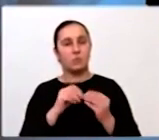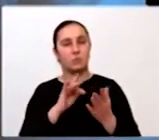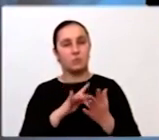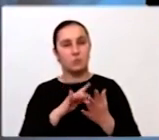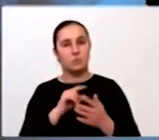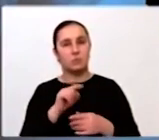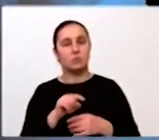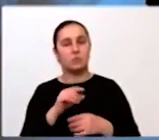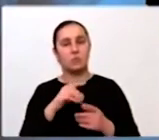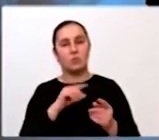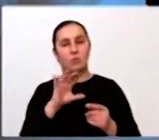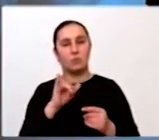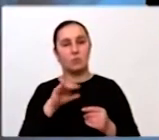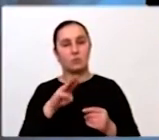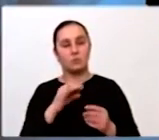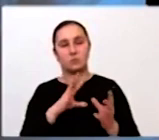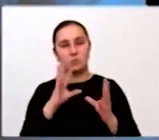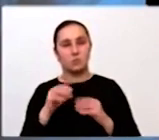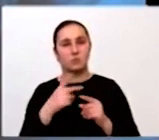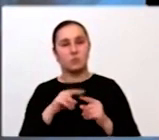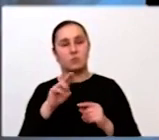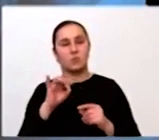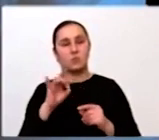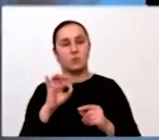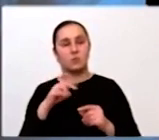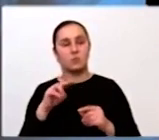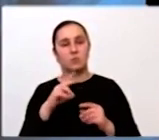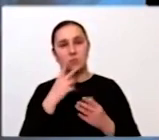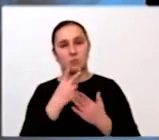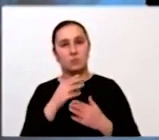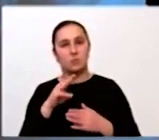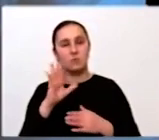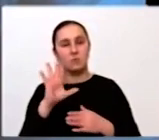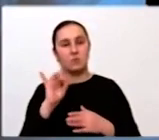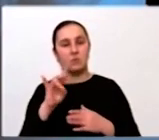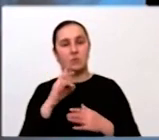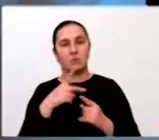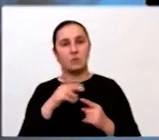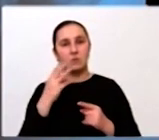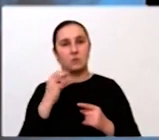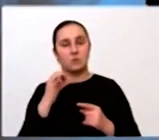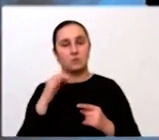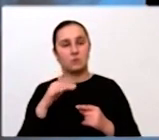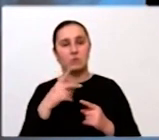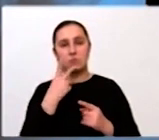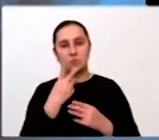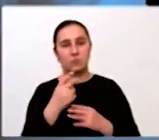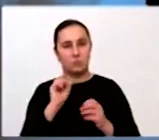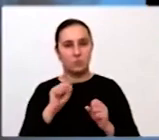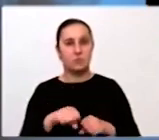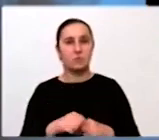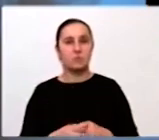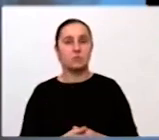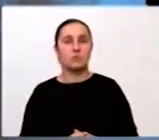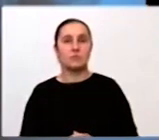o'rtasidagi o'tish jarayoni, ya'ni perexodni ko'rsatib berishimiz kerak bo'ladi. Twin orqali shape'ga murojaat qilamiz. Ko'rishingiz